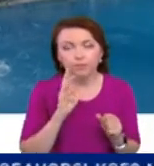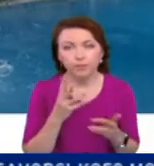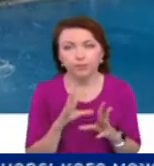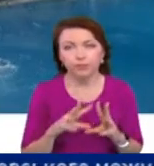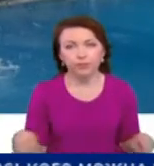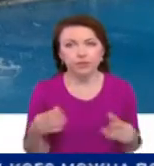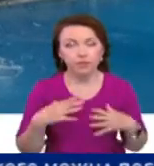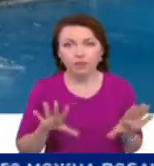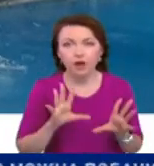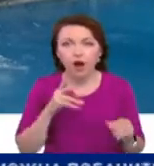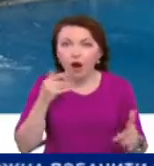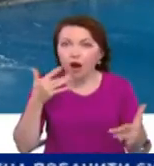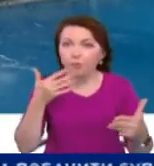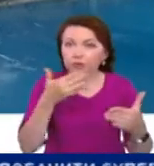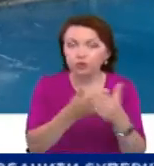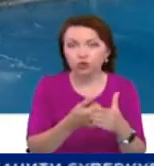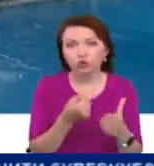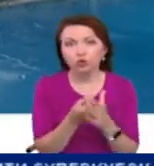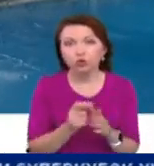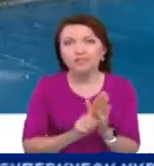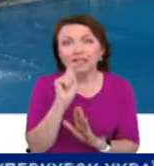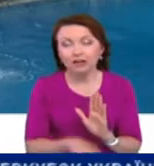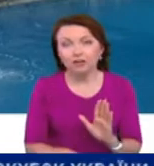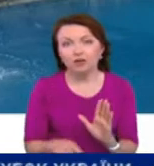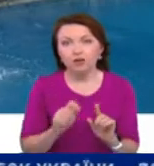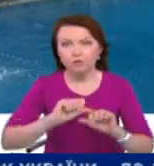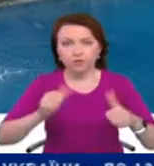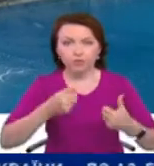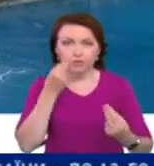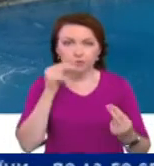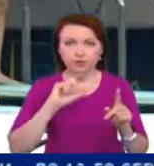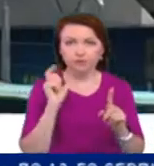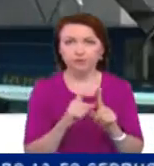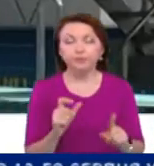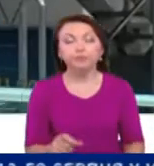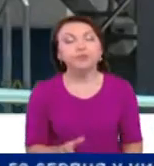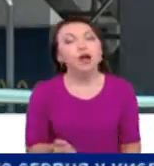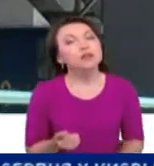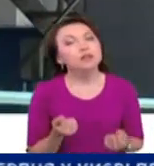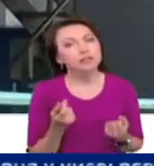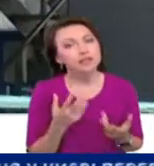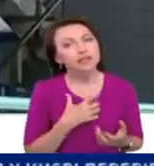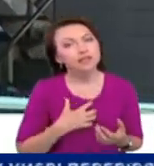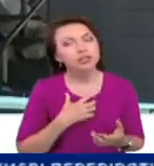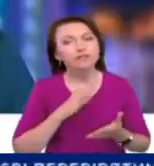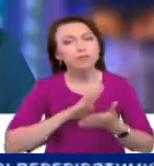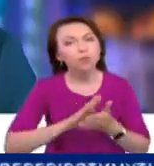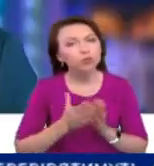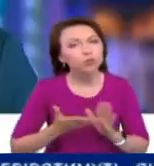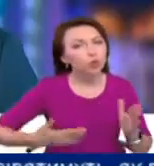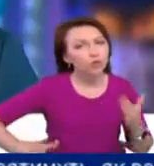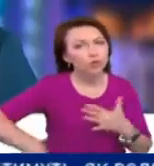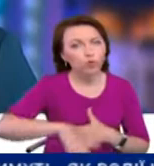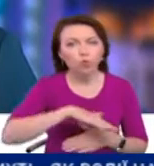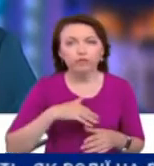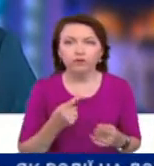подошел на тот момент старта, на тот день был в форме. Наскільки важливі побутові умови в цей